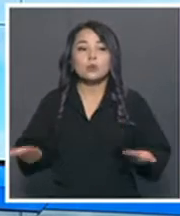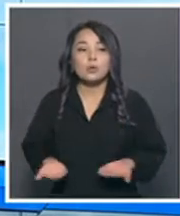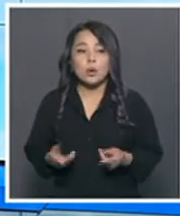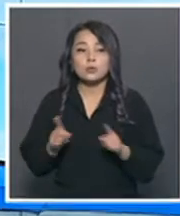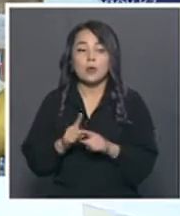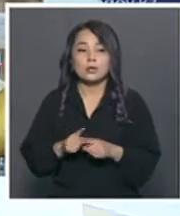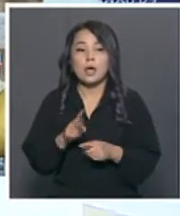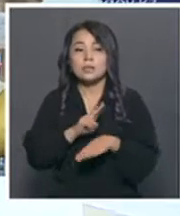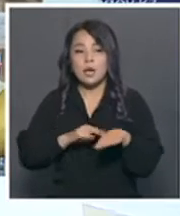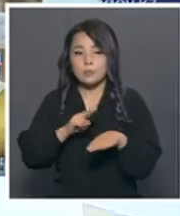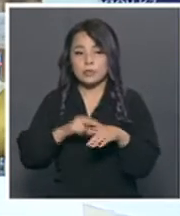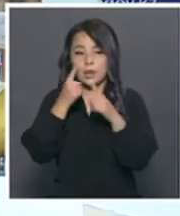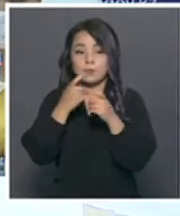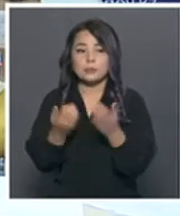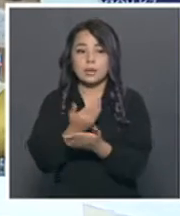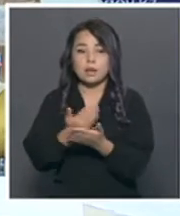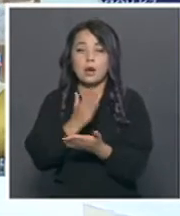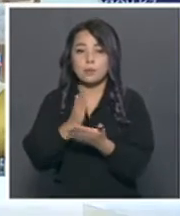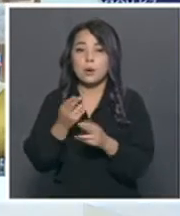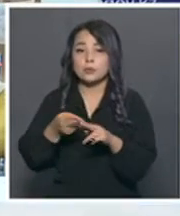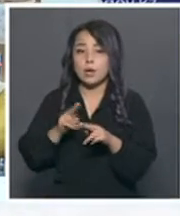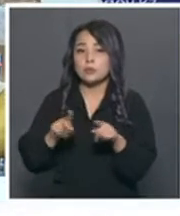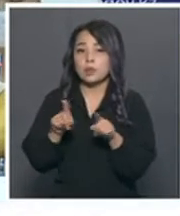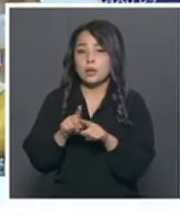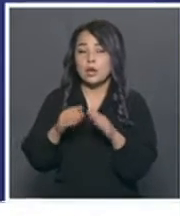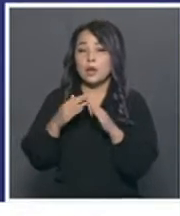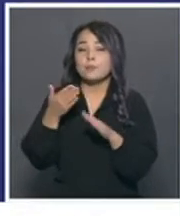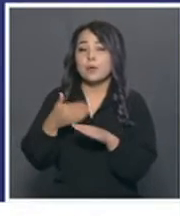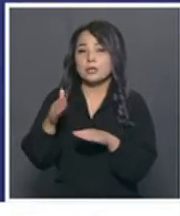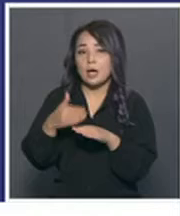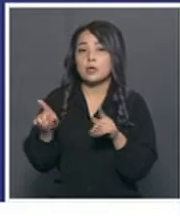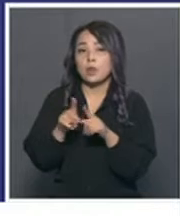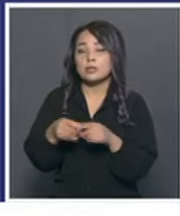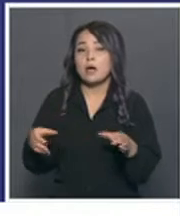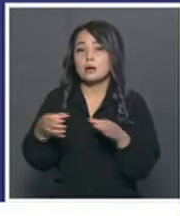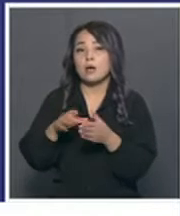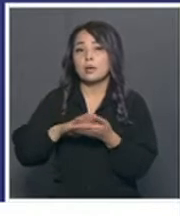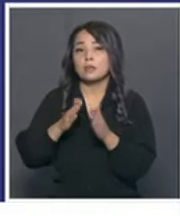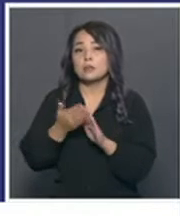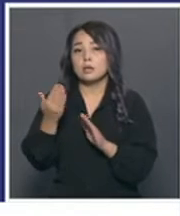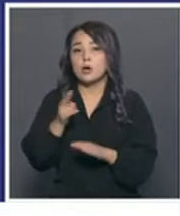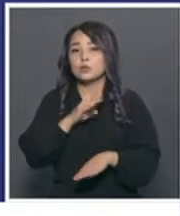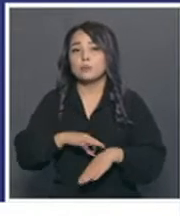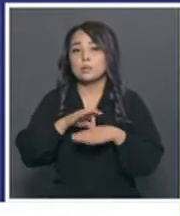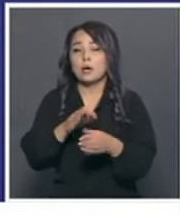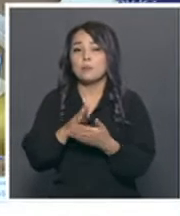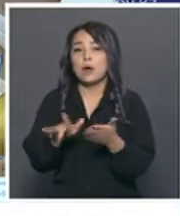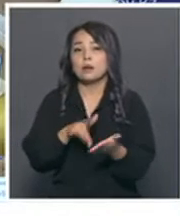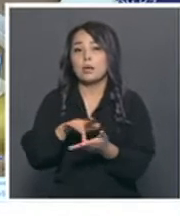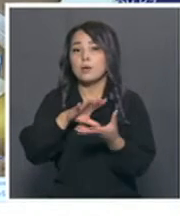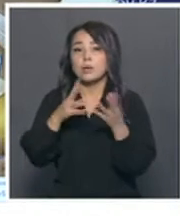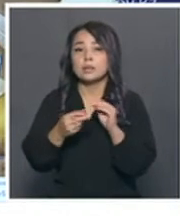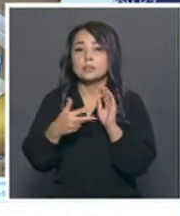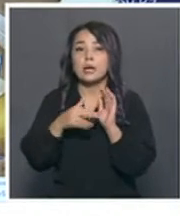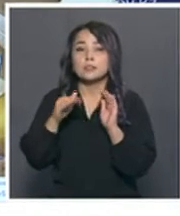инспекциясы басқармасының мамандары хабарлады. Осыған орай қала әкімдігі мен ипотекалық компания арасында келісім жасалған. Жалпы биыл қала бойынша